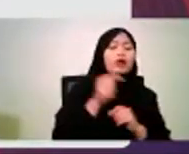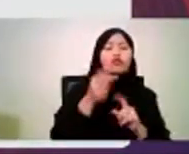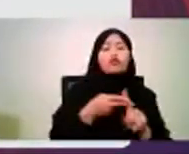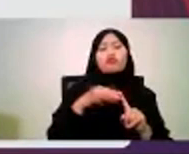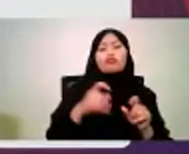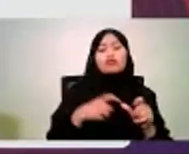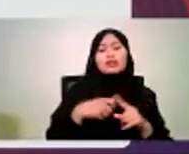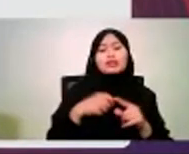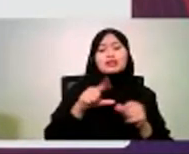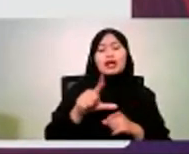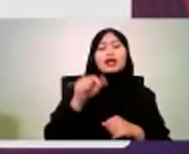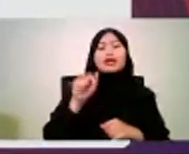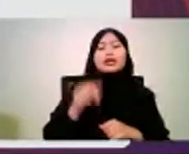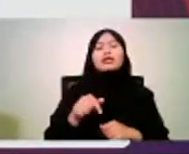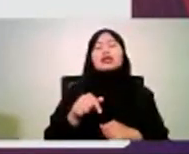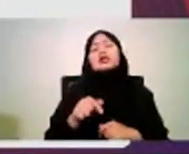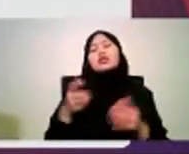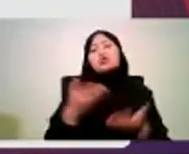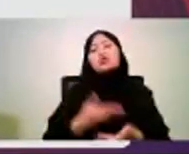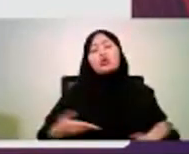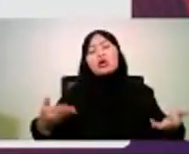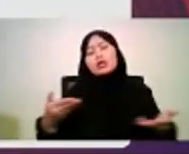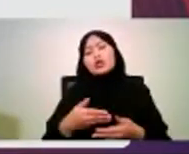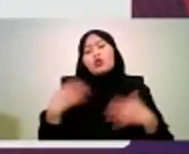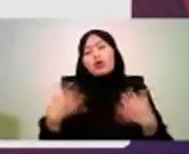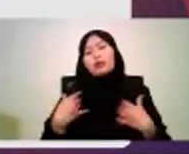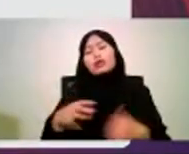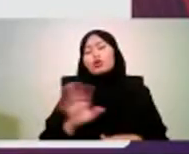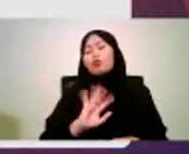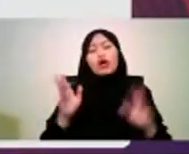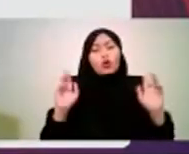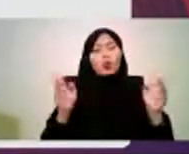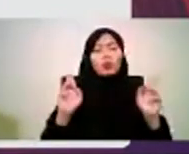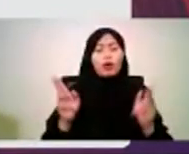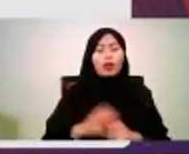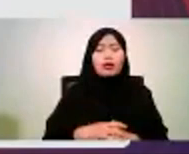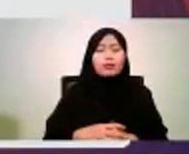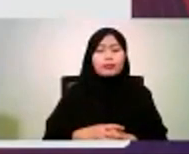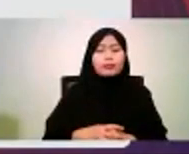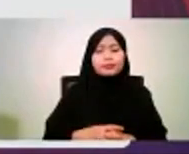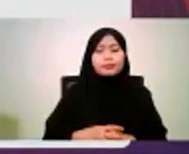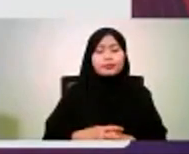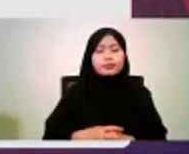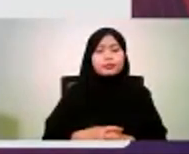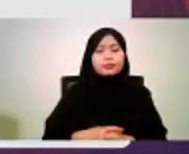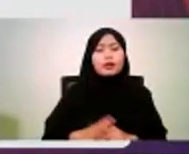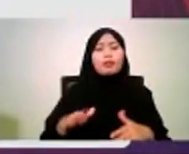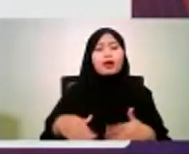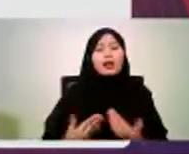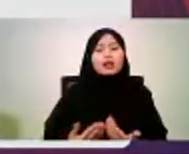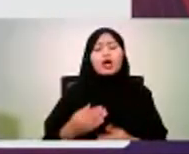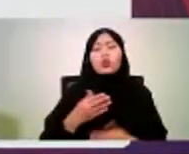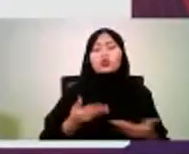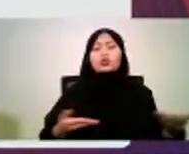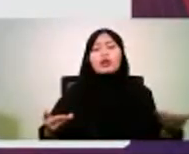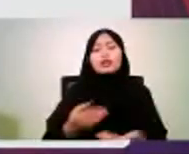yang memang extracted luar biasa bukan kondisi normal Oleh karena itu kenapa dalam kondisi tiga tahun